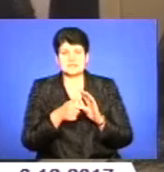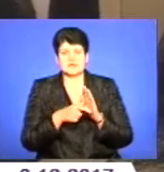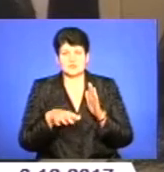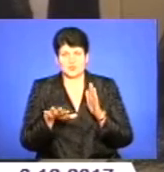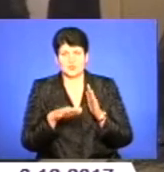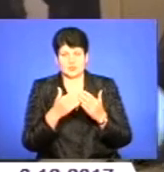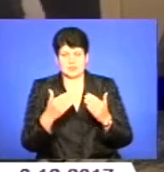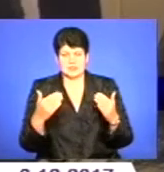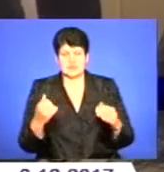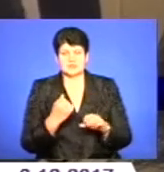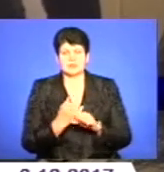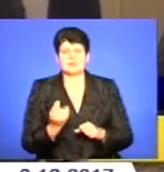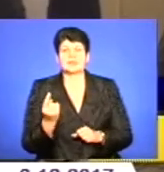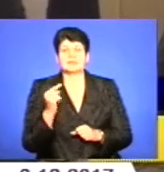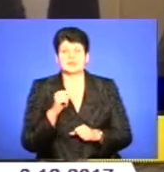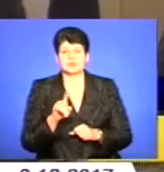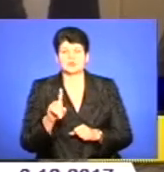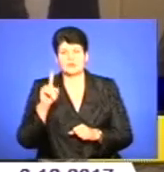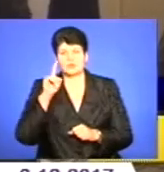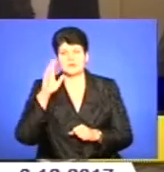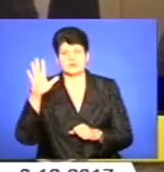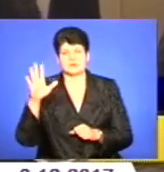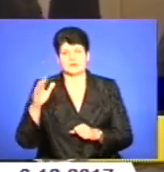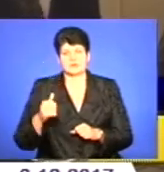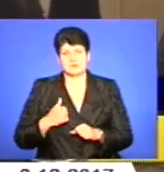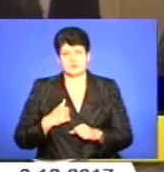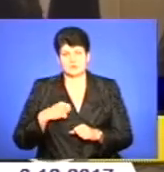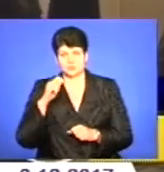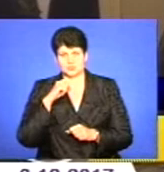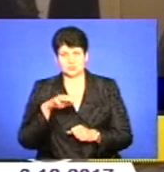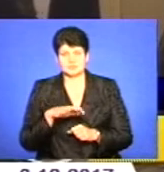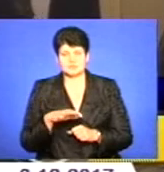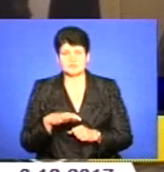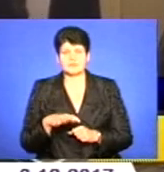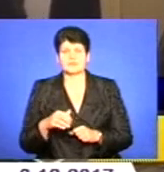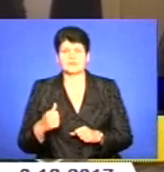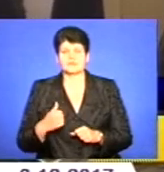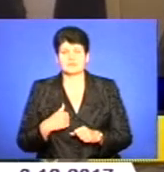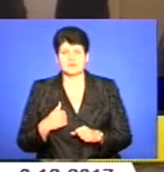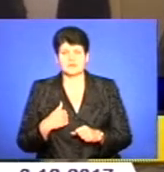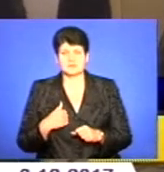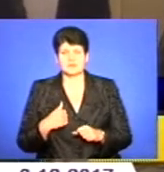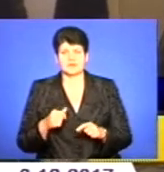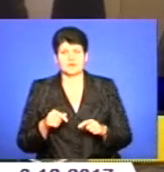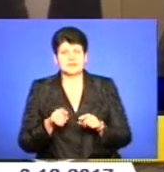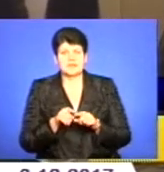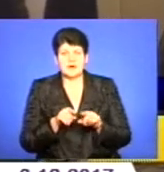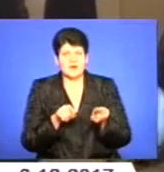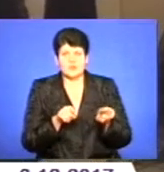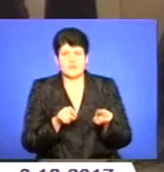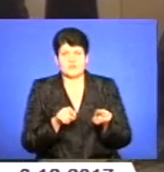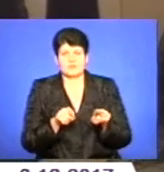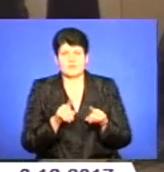зроблена для того, щоб популяризувати Збройні сили України. В Збройних силах аналогів такої